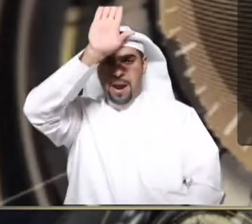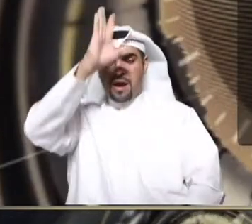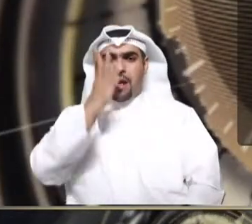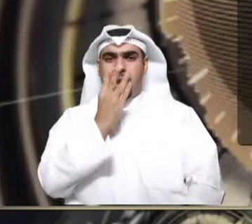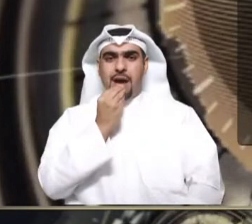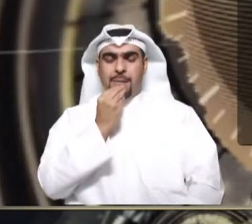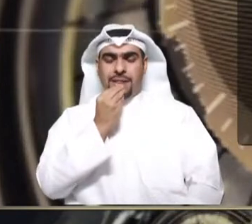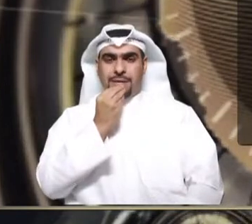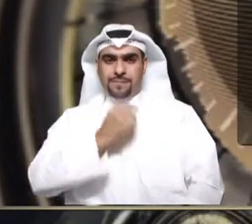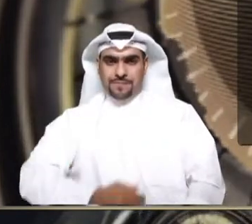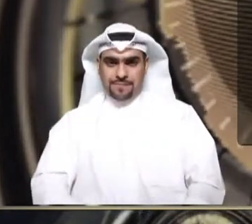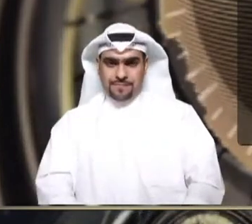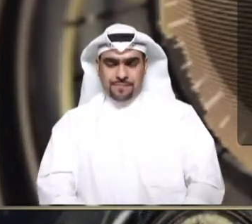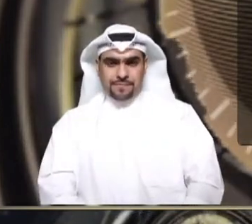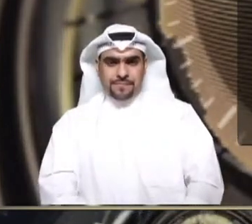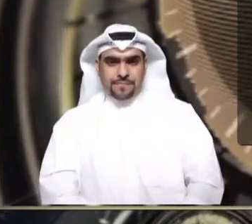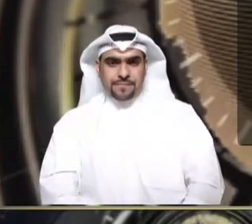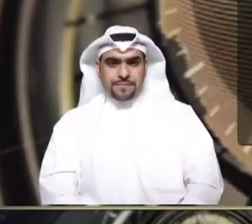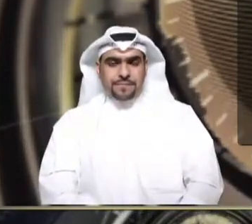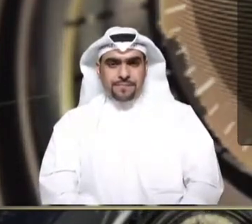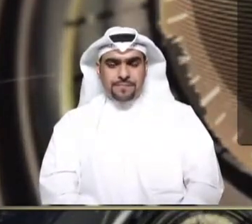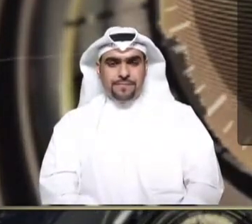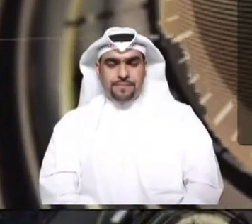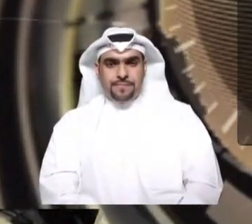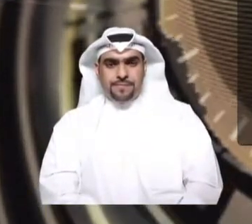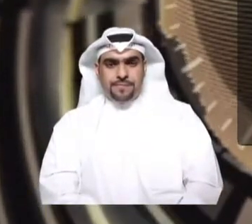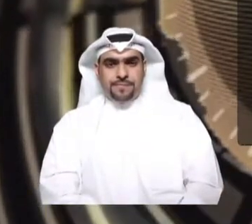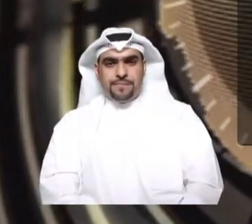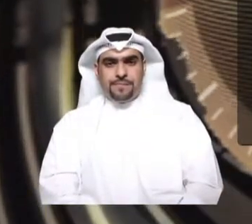حمد بن عيسى بن سلمان الخليفة.